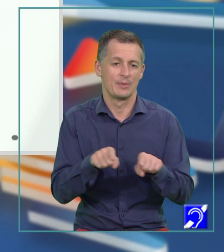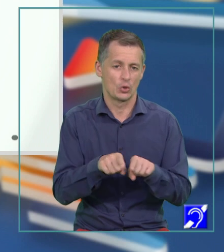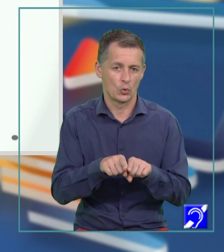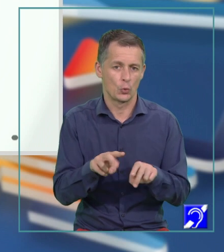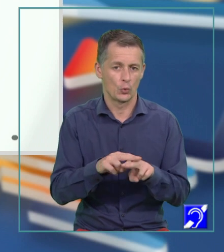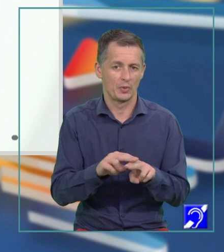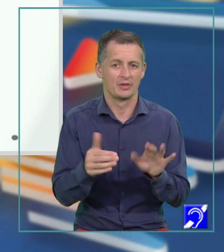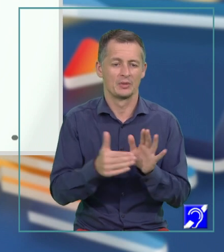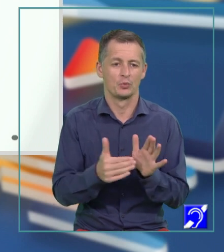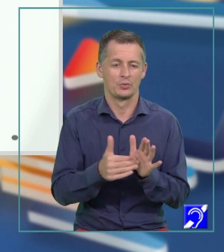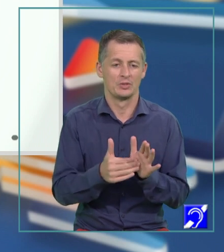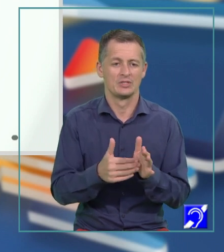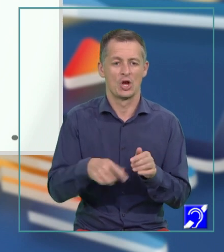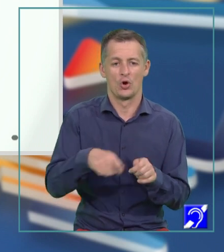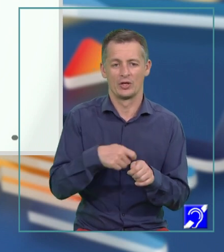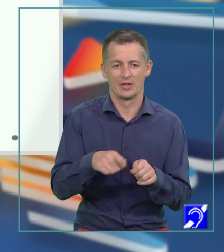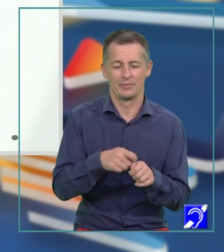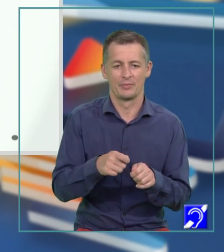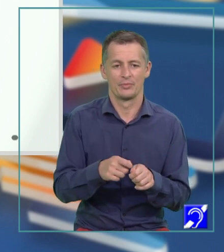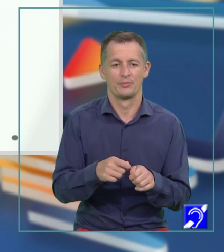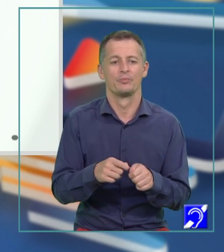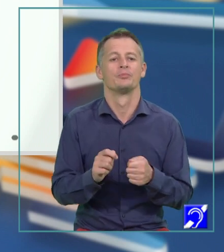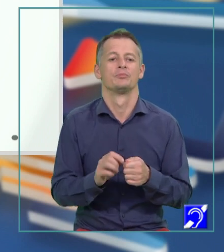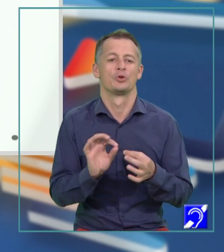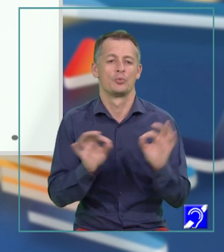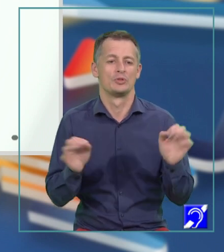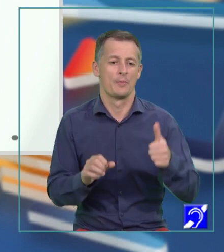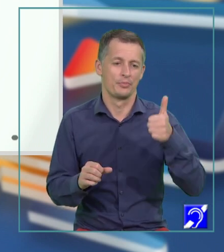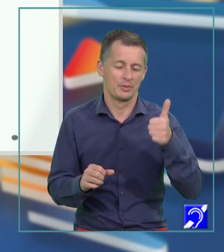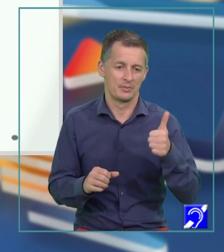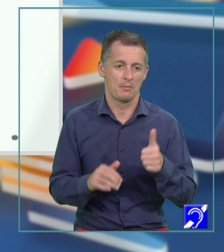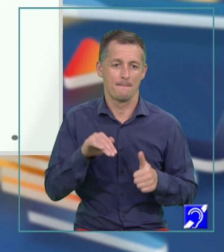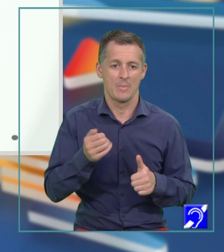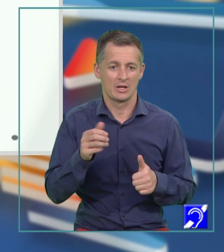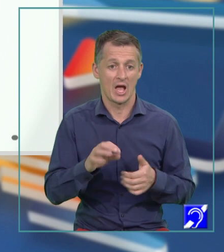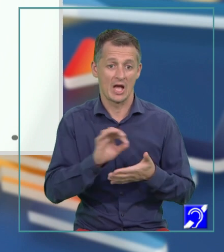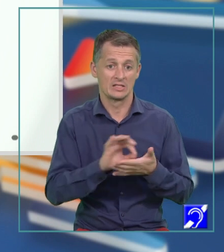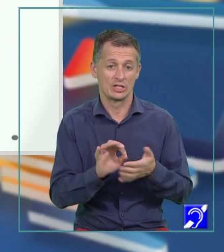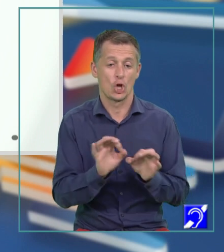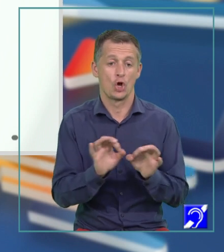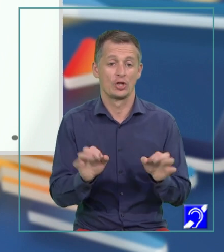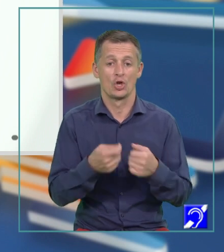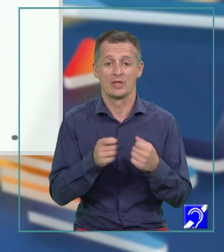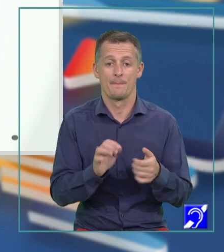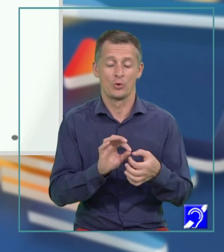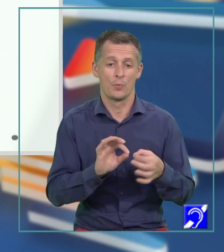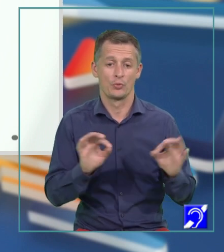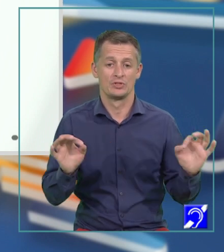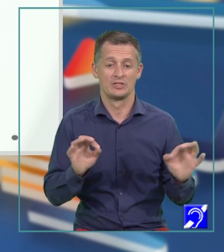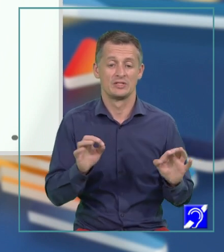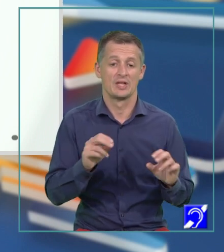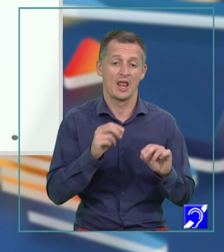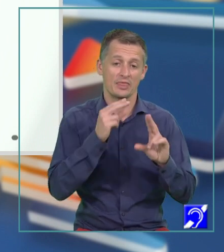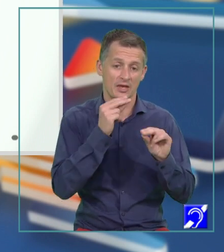trebuit să corectăm propozițiile? Păi, în cazul primei propoziții, Maria a scris corect toate propozițiile